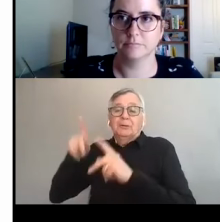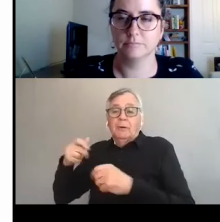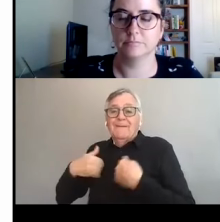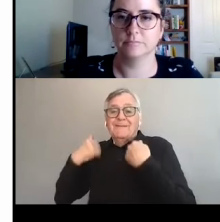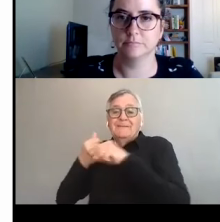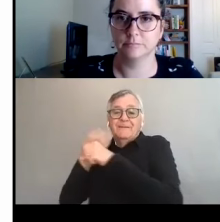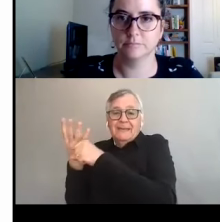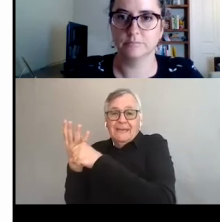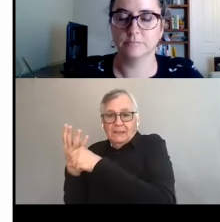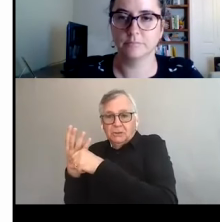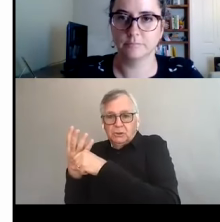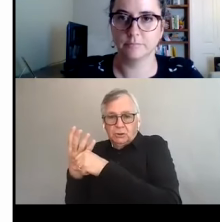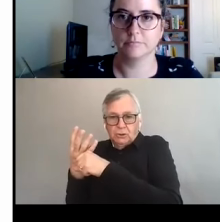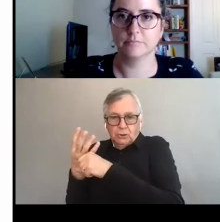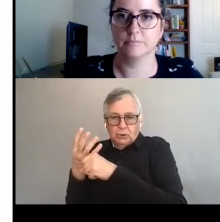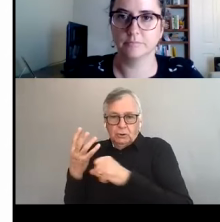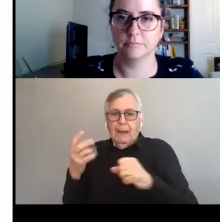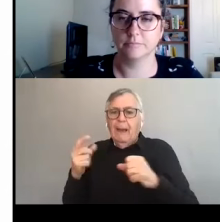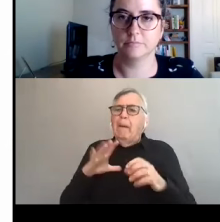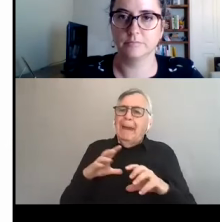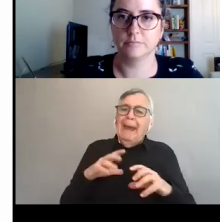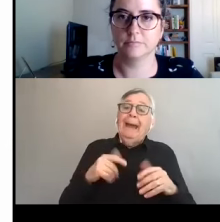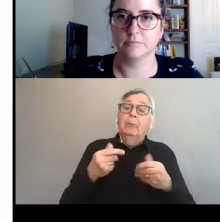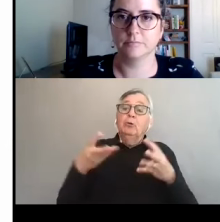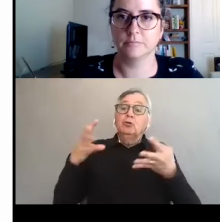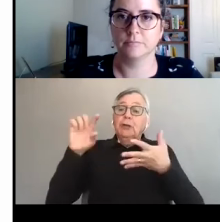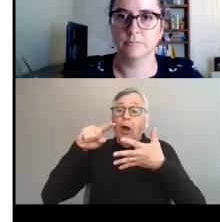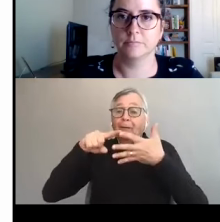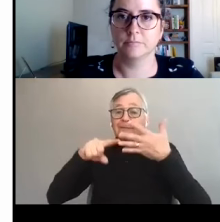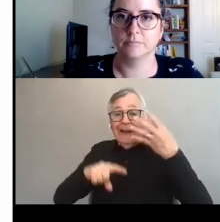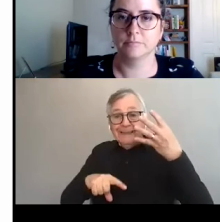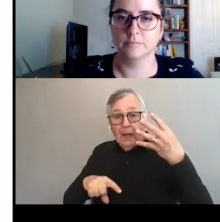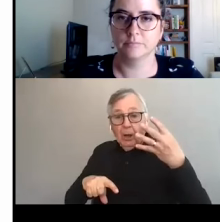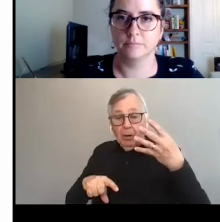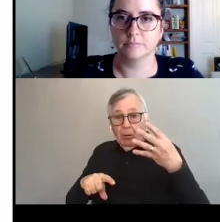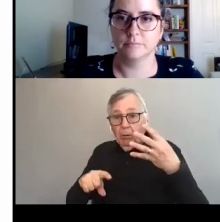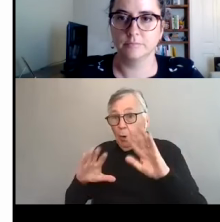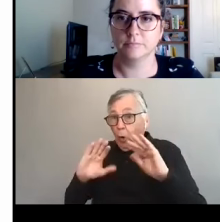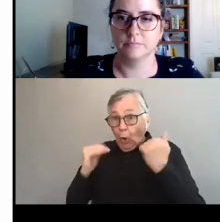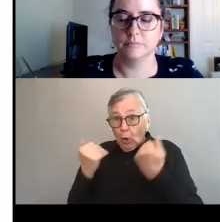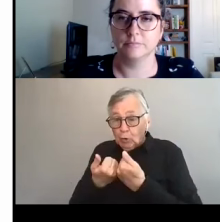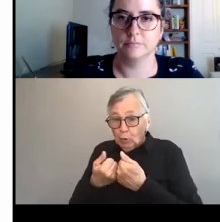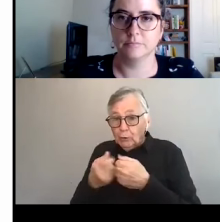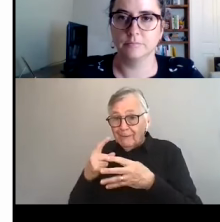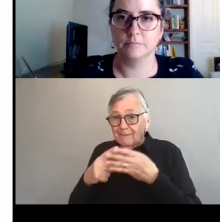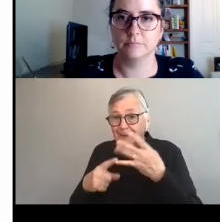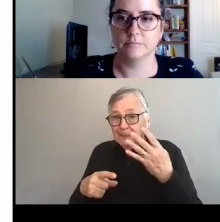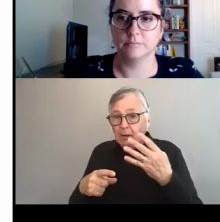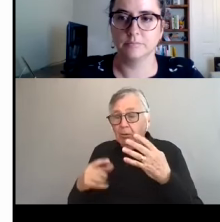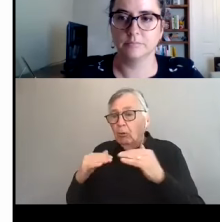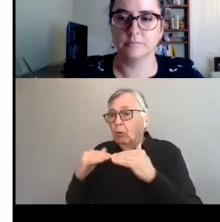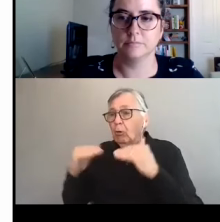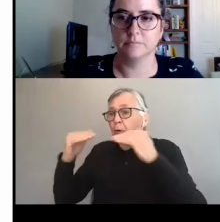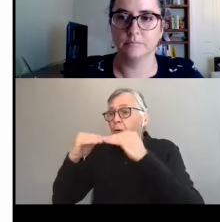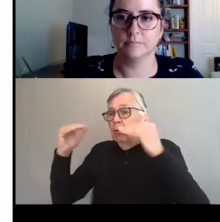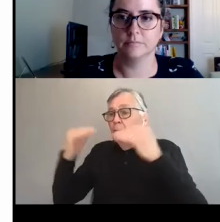pu ajuster pour plusieurs facteurs dans cette base de données-là, mais pas nécessairement pour tous les facteurs. Tu ne peux pas stratifier en fonction